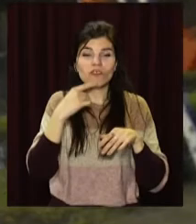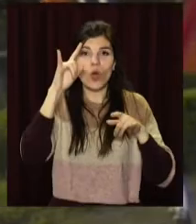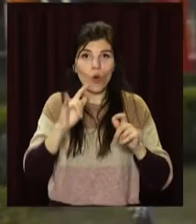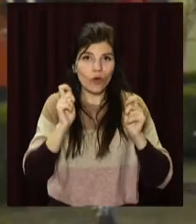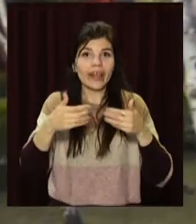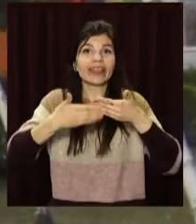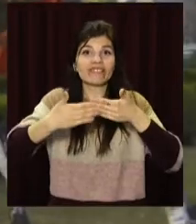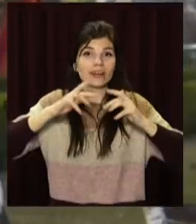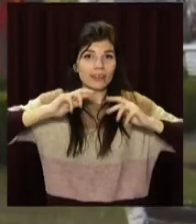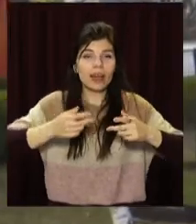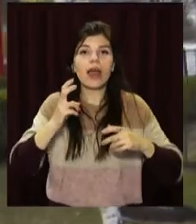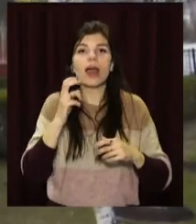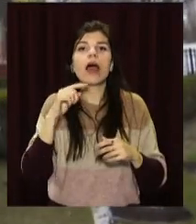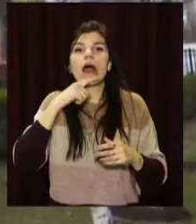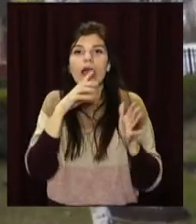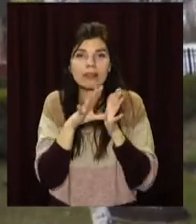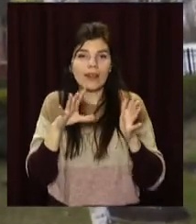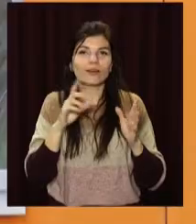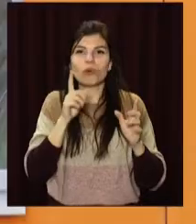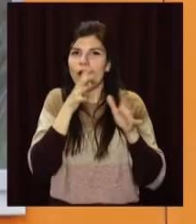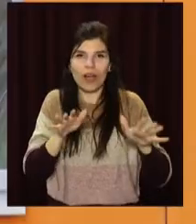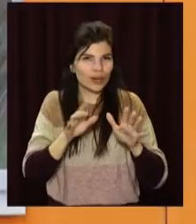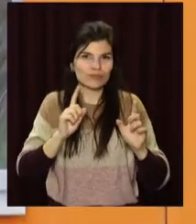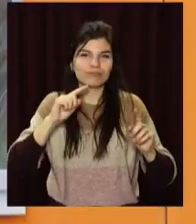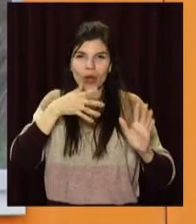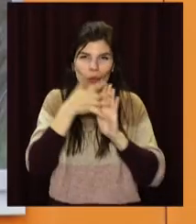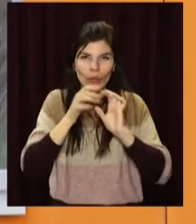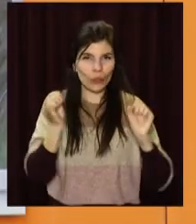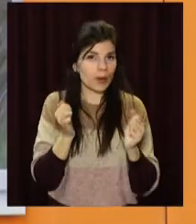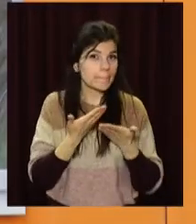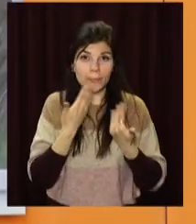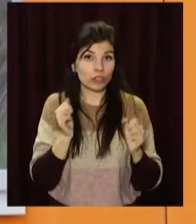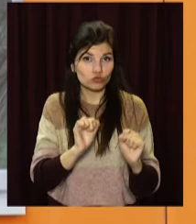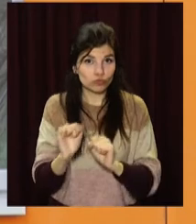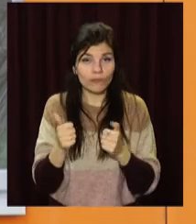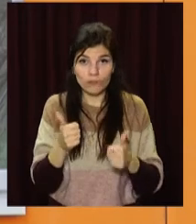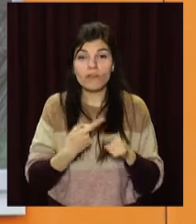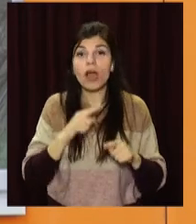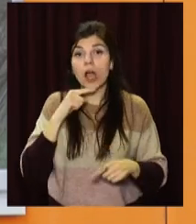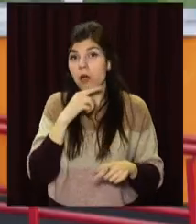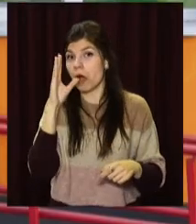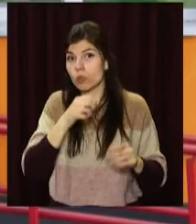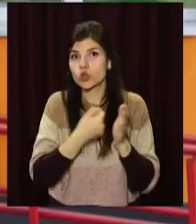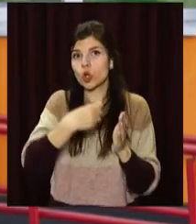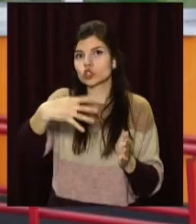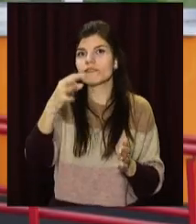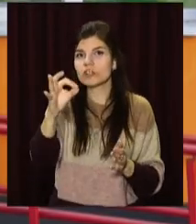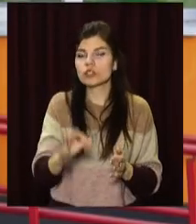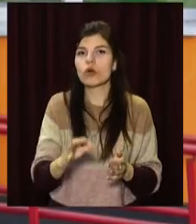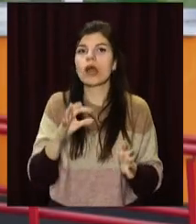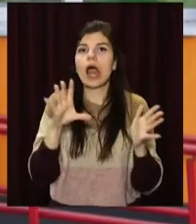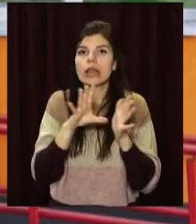вікна та двері на енергоощадні і оновили фасад. Фахівці кажуть, енергоощадні заходи дозволять економити взимку до